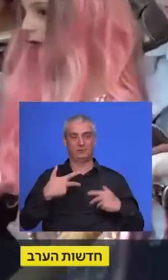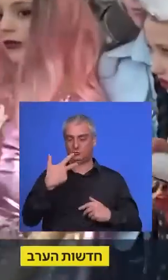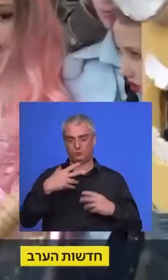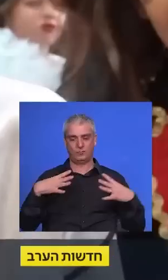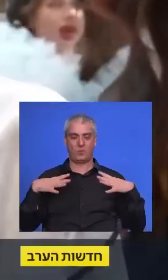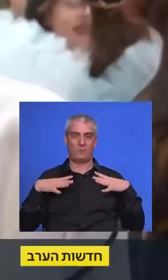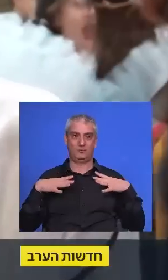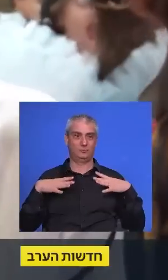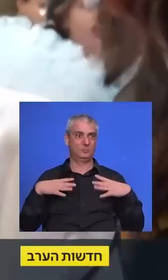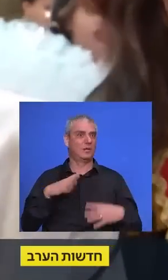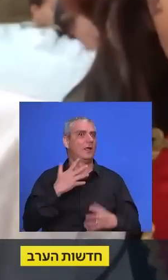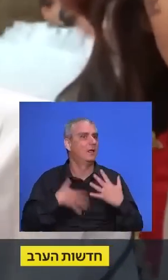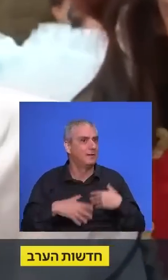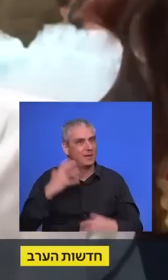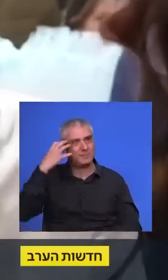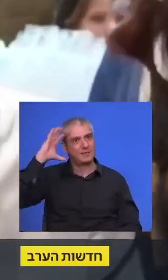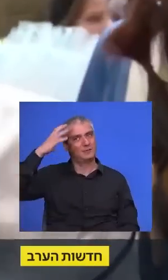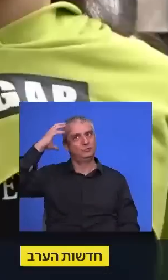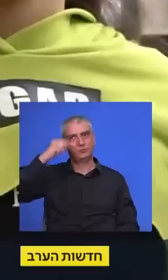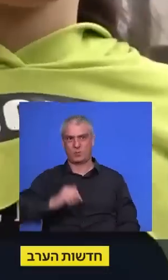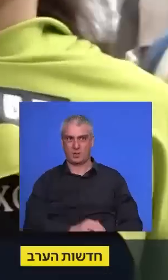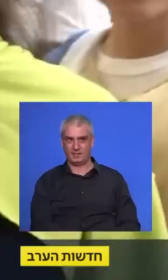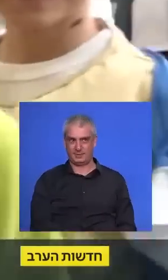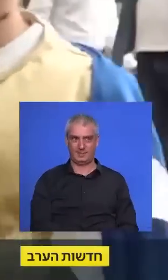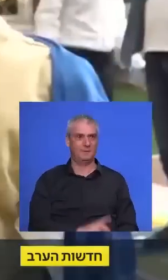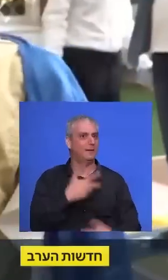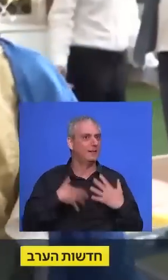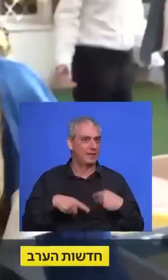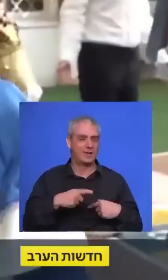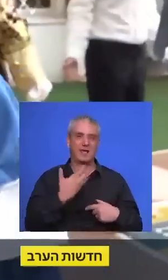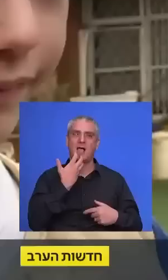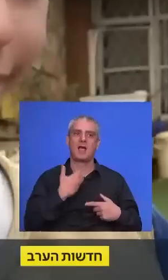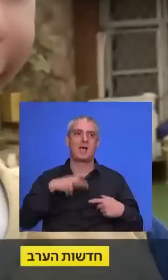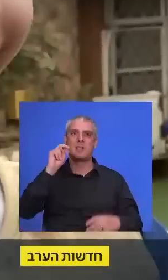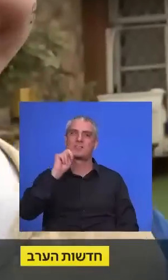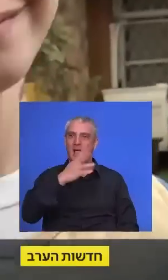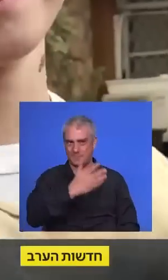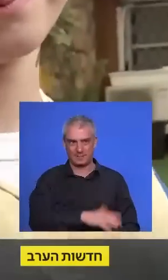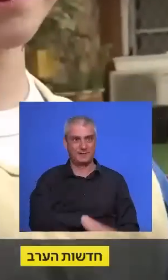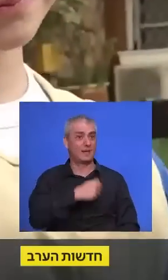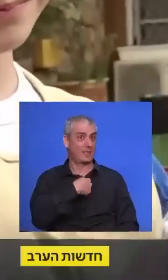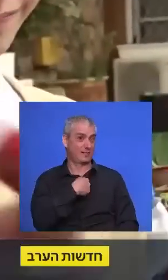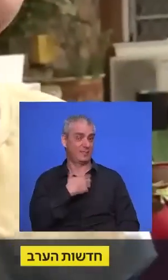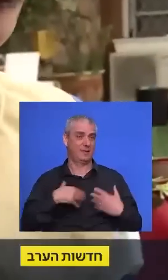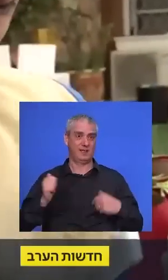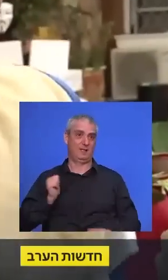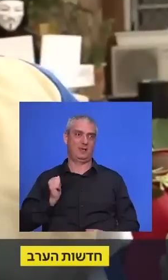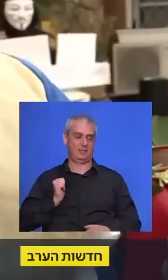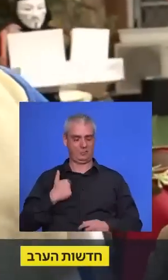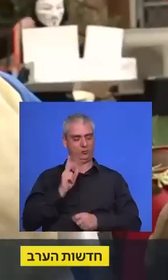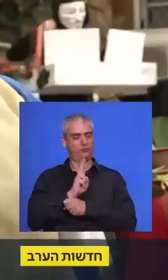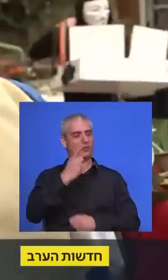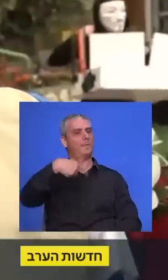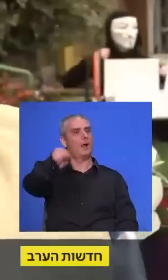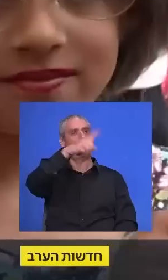חופשה. למדענית משוגעת. למה אתה התחפשת? לרבי נחמן. אני התחפשתי לחייל צהל, אני